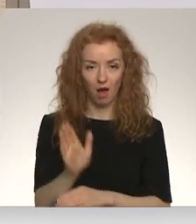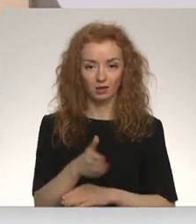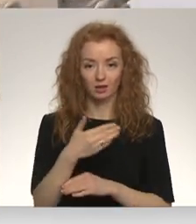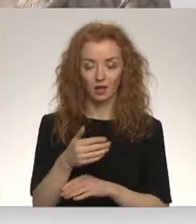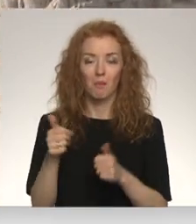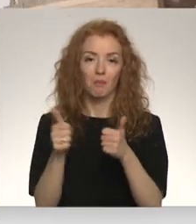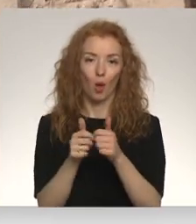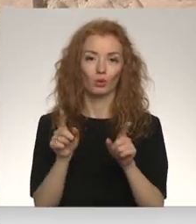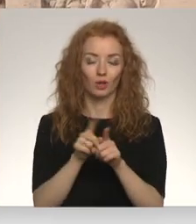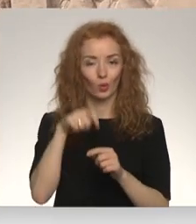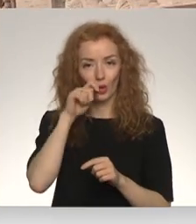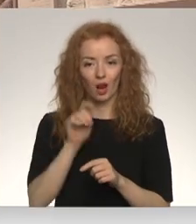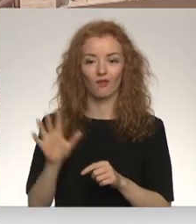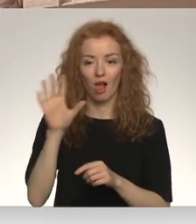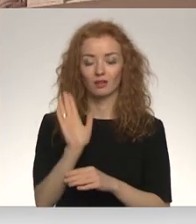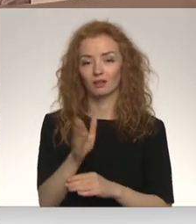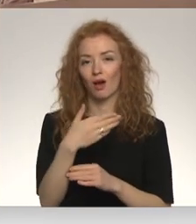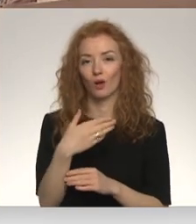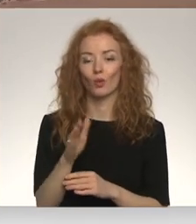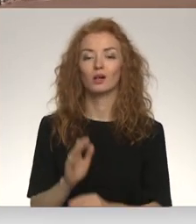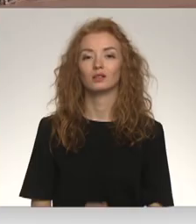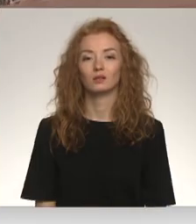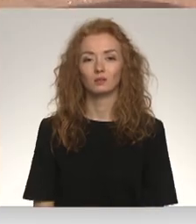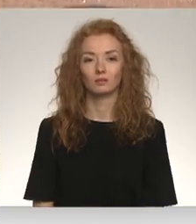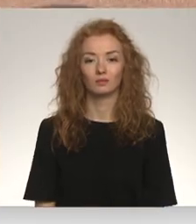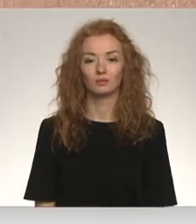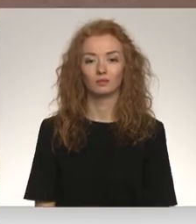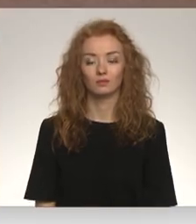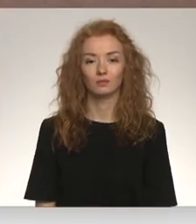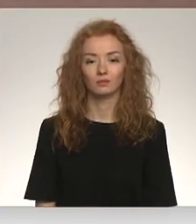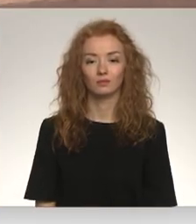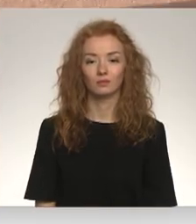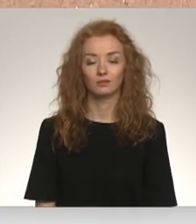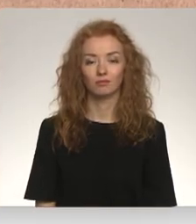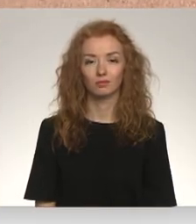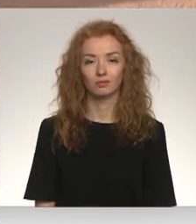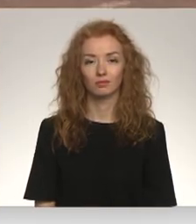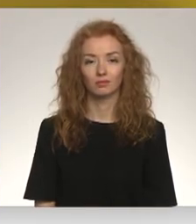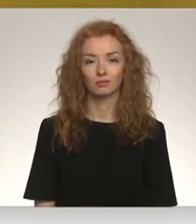arī Ukraiņas valsts karogs. Vita Anstrete, Olavs Peršavits, Latvijas televīzija.